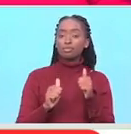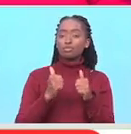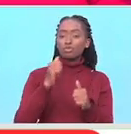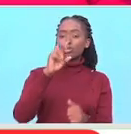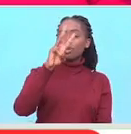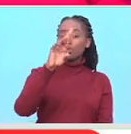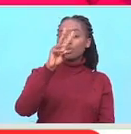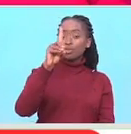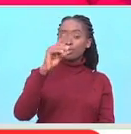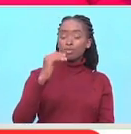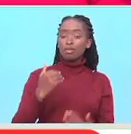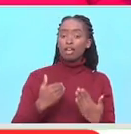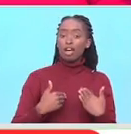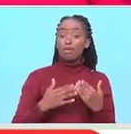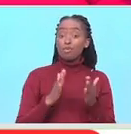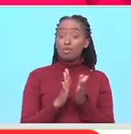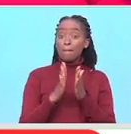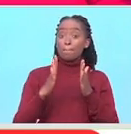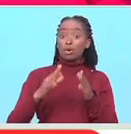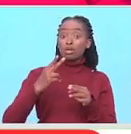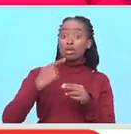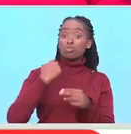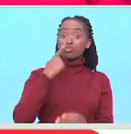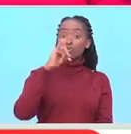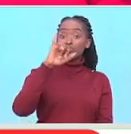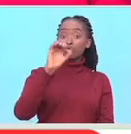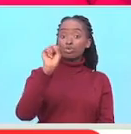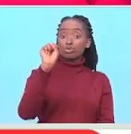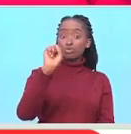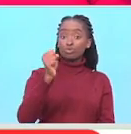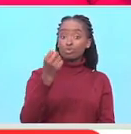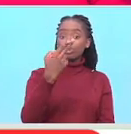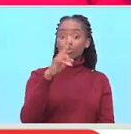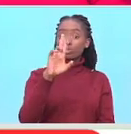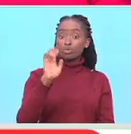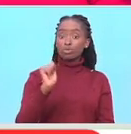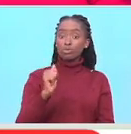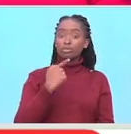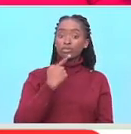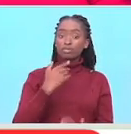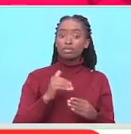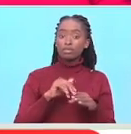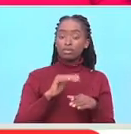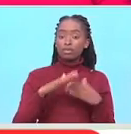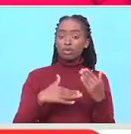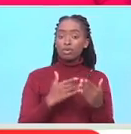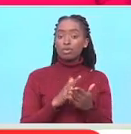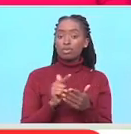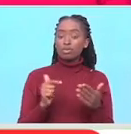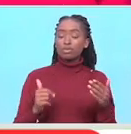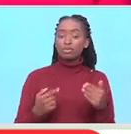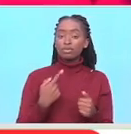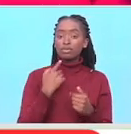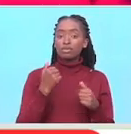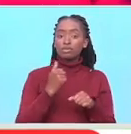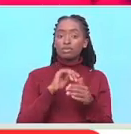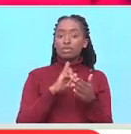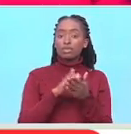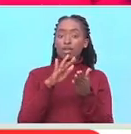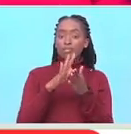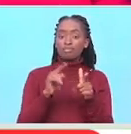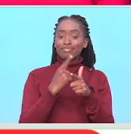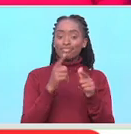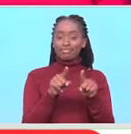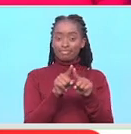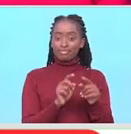Joshua Mwangira. Chama cha United Progress Party alichochaguliwa nacho Nyaribo kimetoa mwelekeo wakilishi